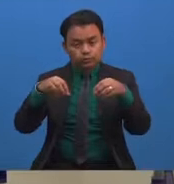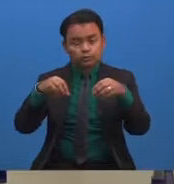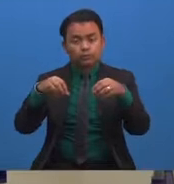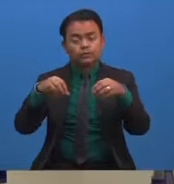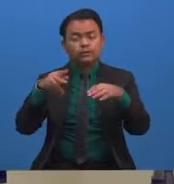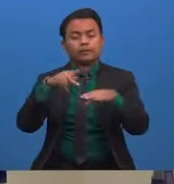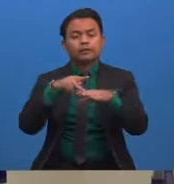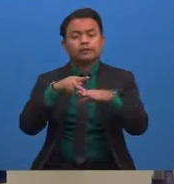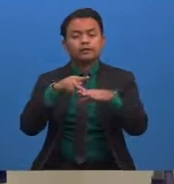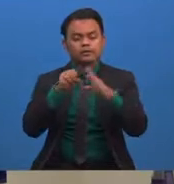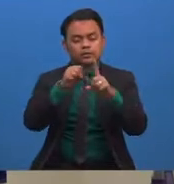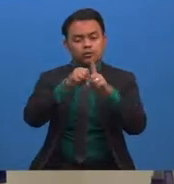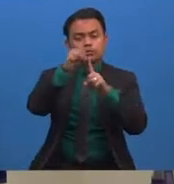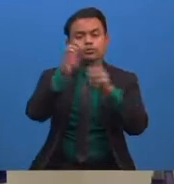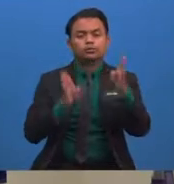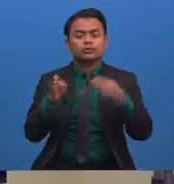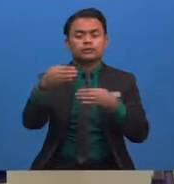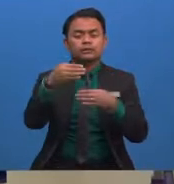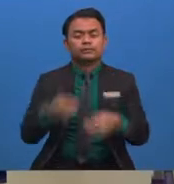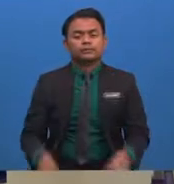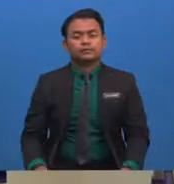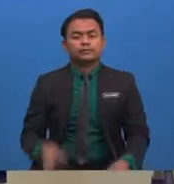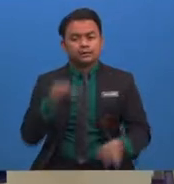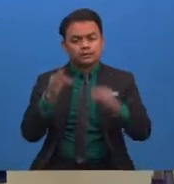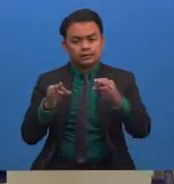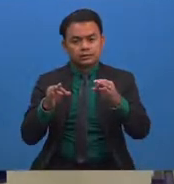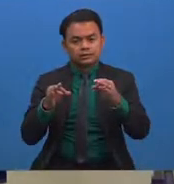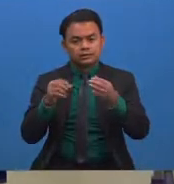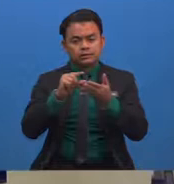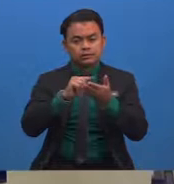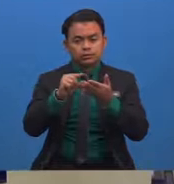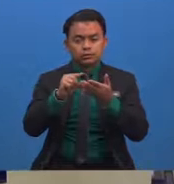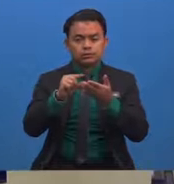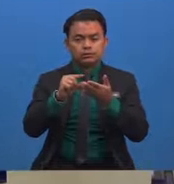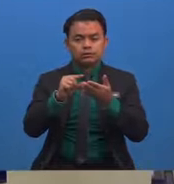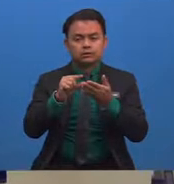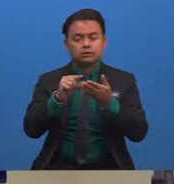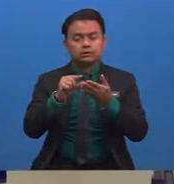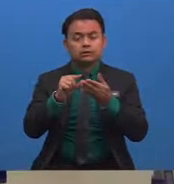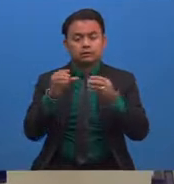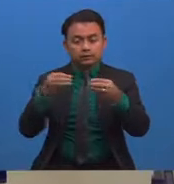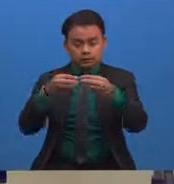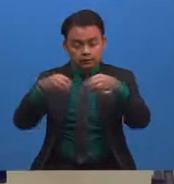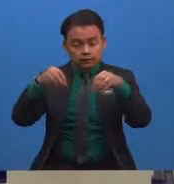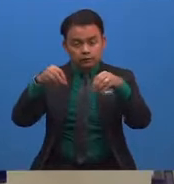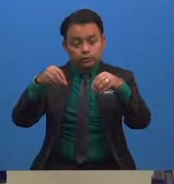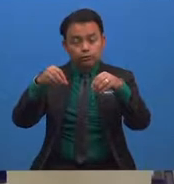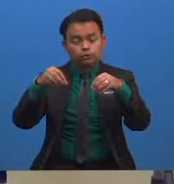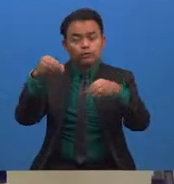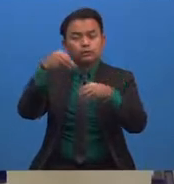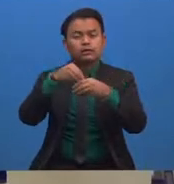menggunakan telur yang disimpan di dalam peti sejuk, kamu hendaklah mengeluarkan telur tersebut lebih